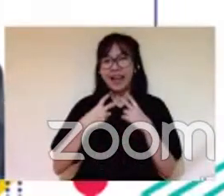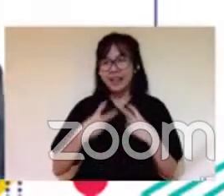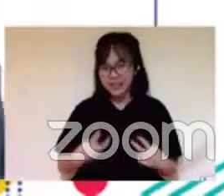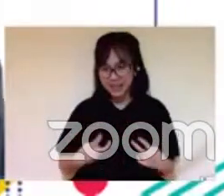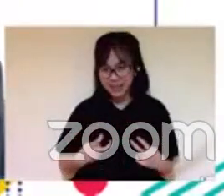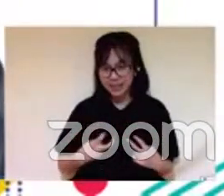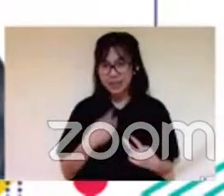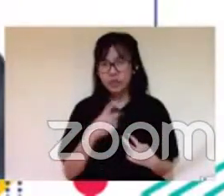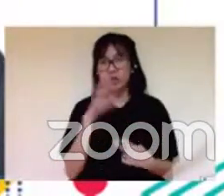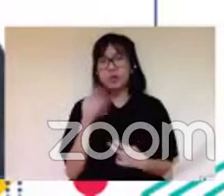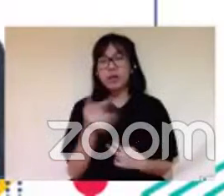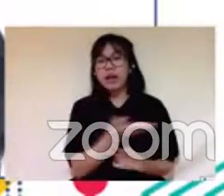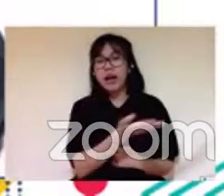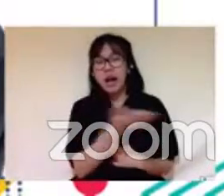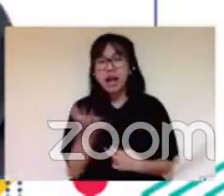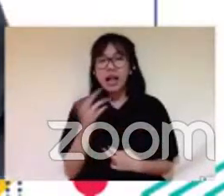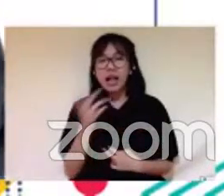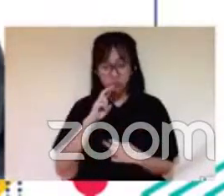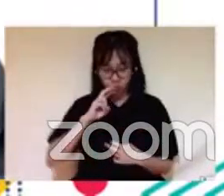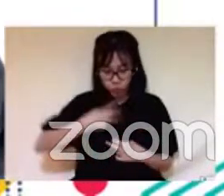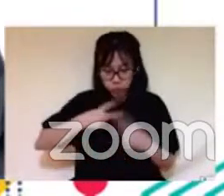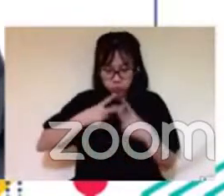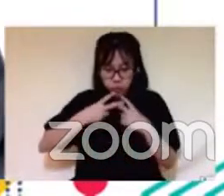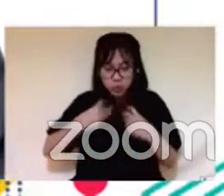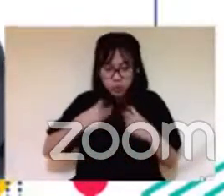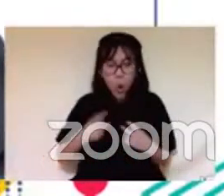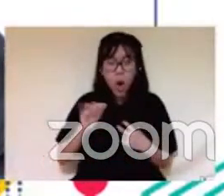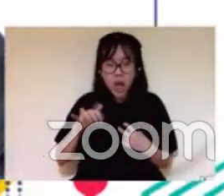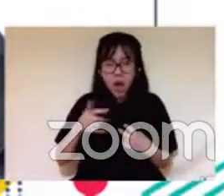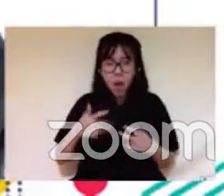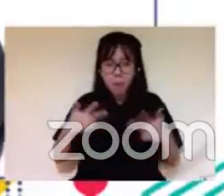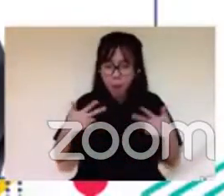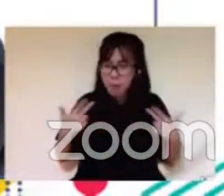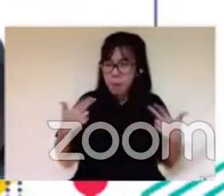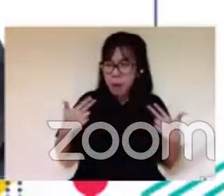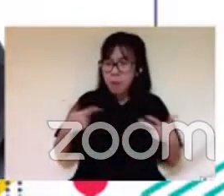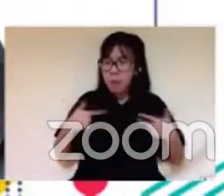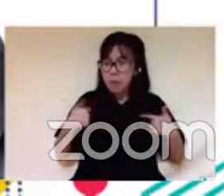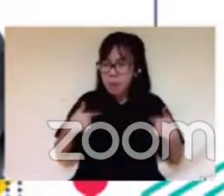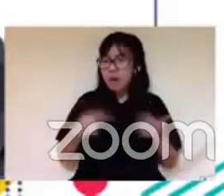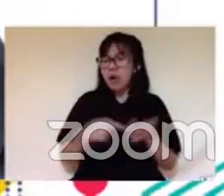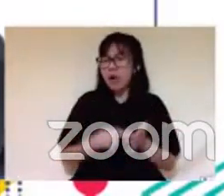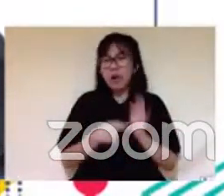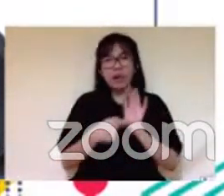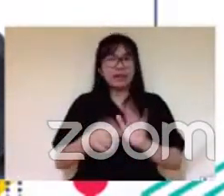juga melihat diri kita bahwa kita sebenarnya yang paling bertanggung jawab terhadap